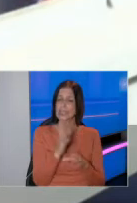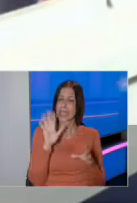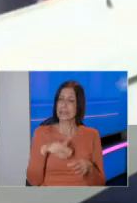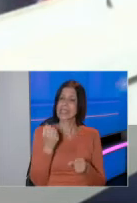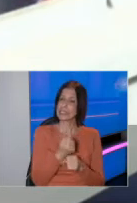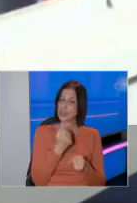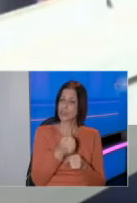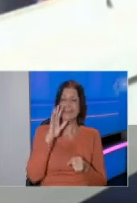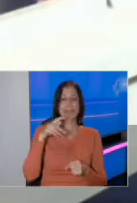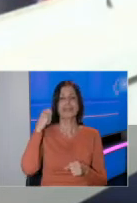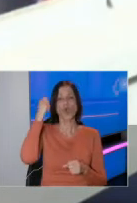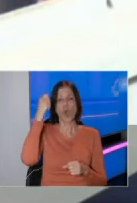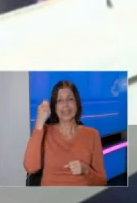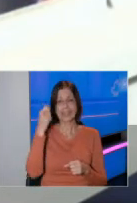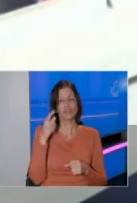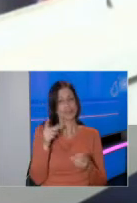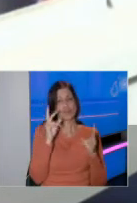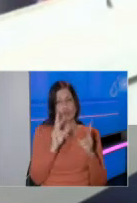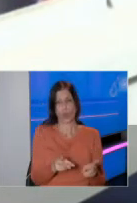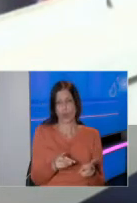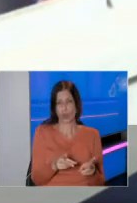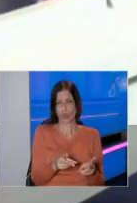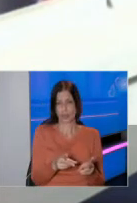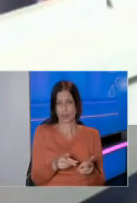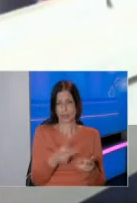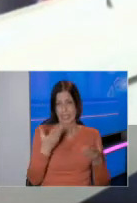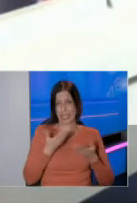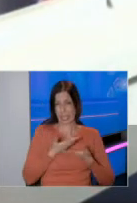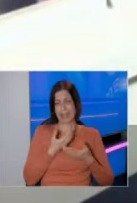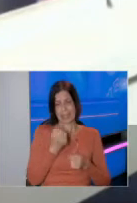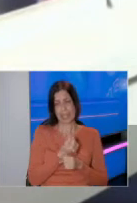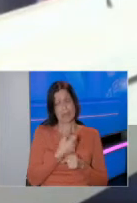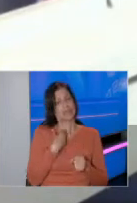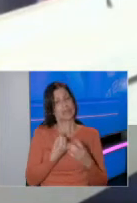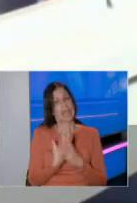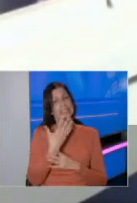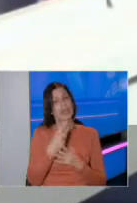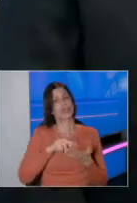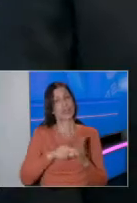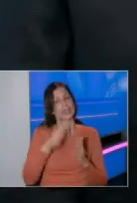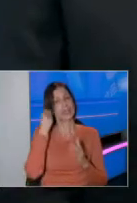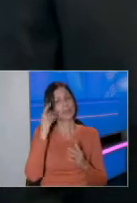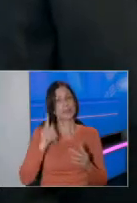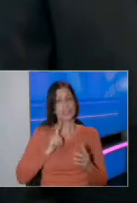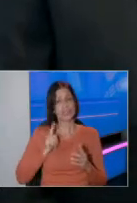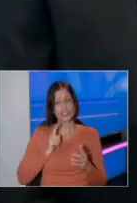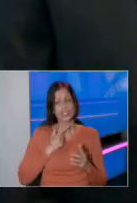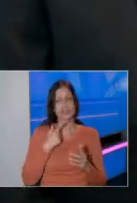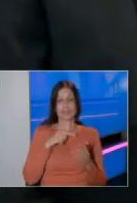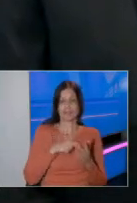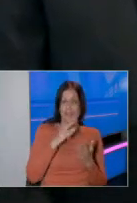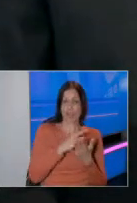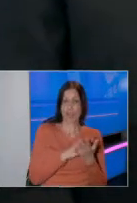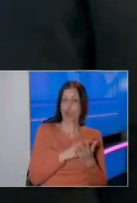וגם תיאורטית, כך שהם יוכלו לקבל את הכלים. לייצר תוכנית לימודים אישית. עכשיו, מעצם חוק החינוך